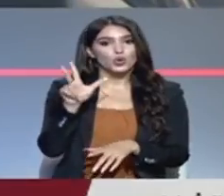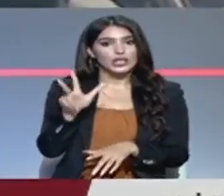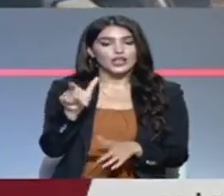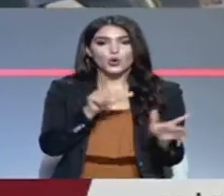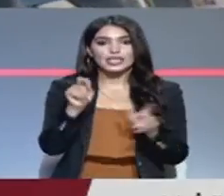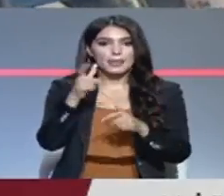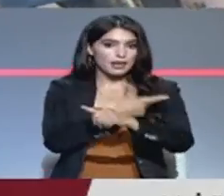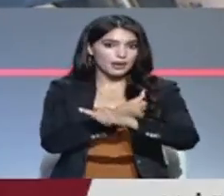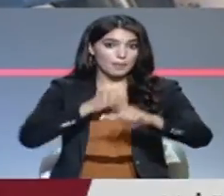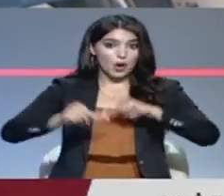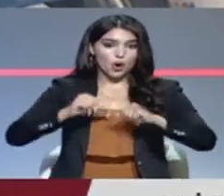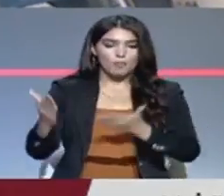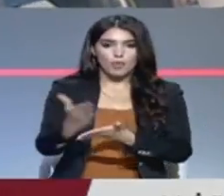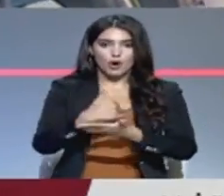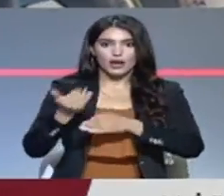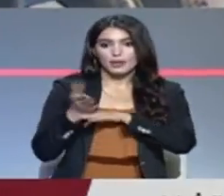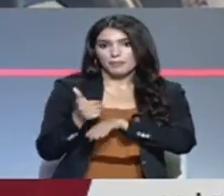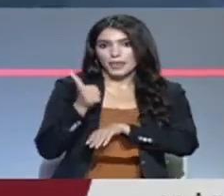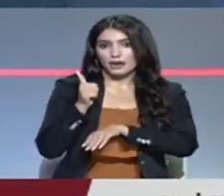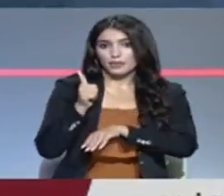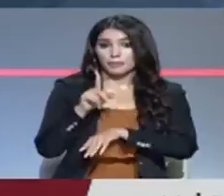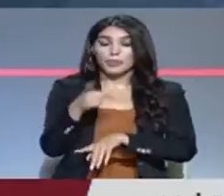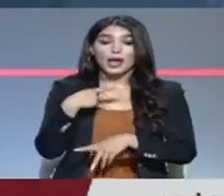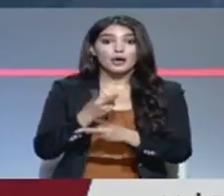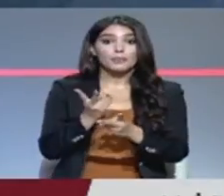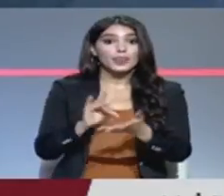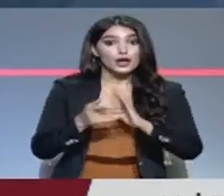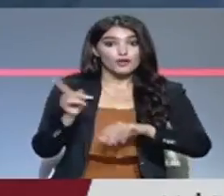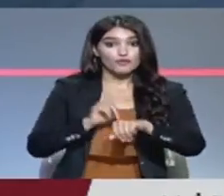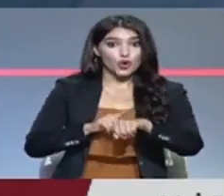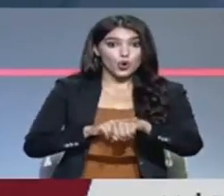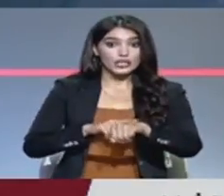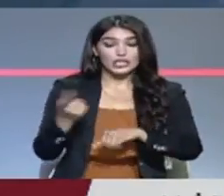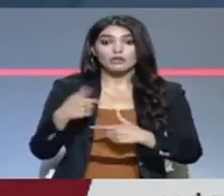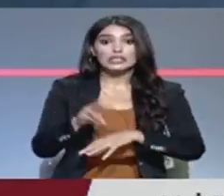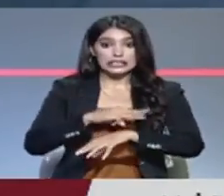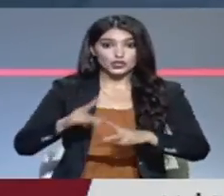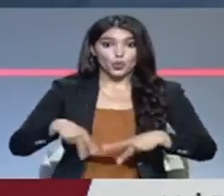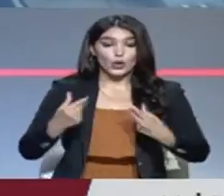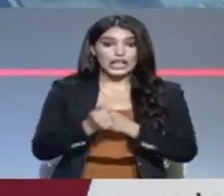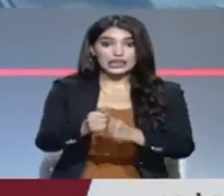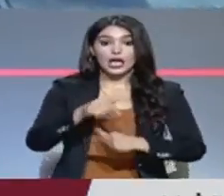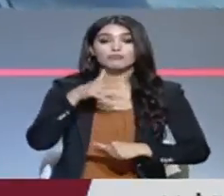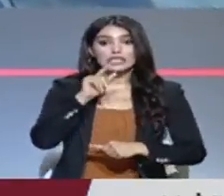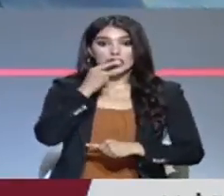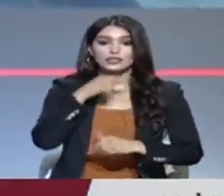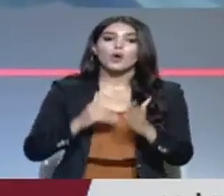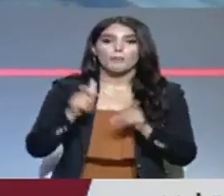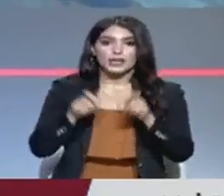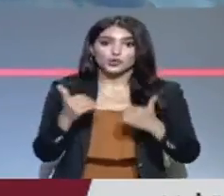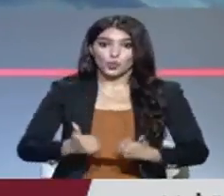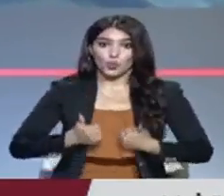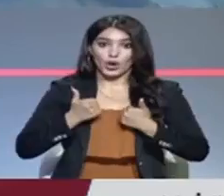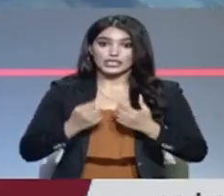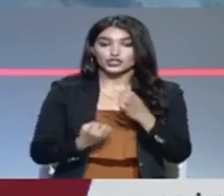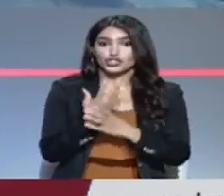173 عينة تم رفعها أمس. يأتي ذلك في الوقت الذي تشهد فيه ولاية جابس حالات شفاء جديدة في